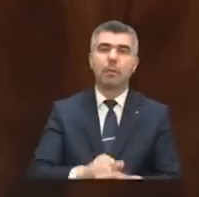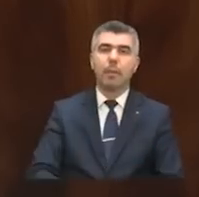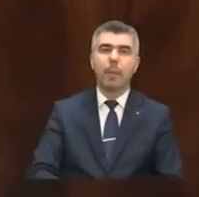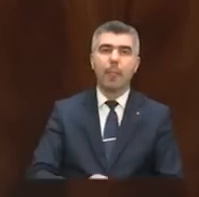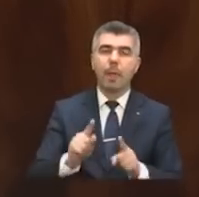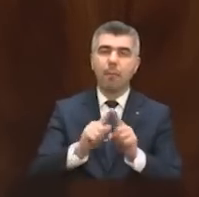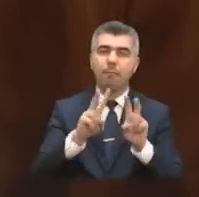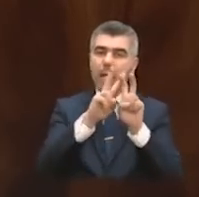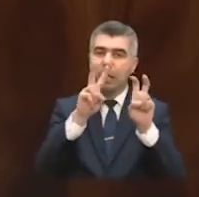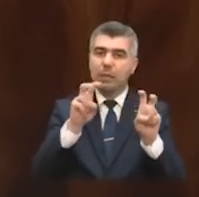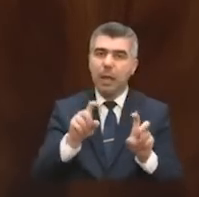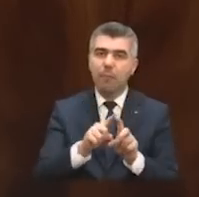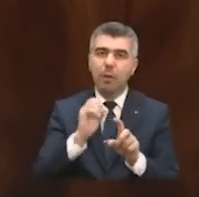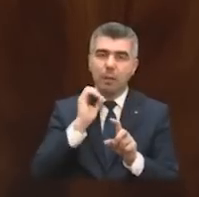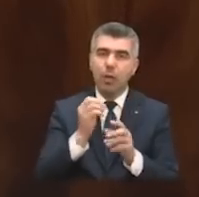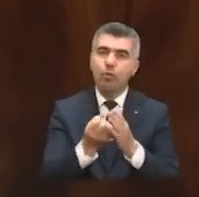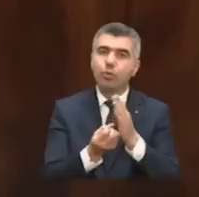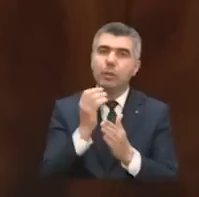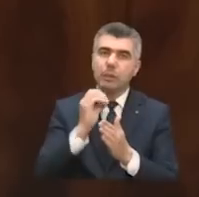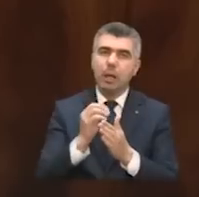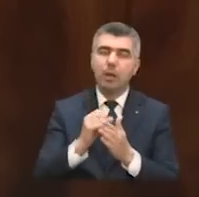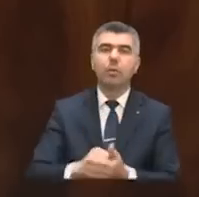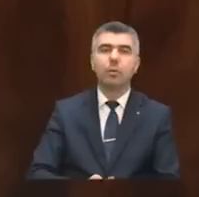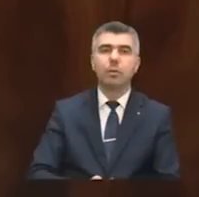يعني ديال الذكاء الاصطناعي،